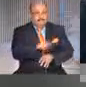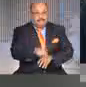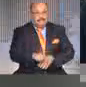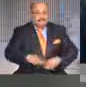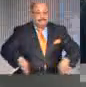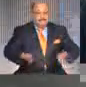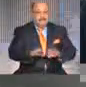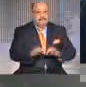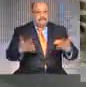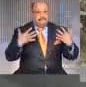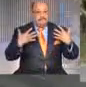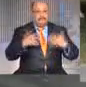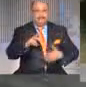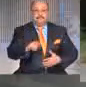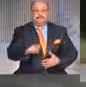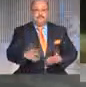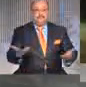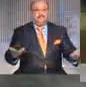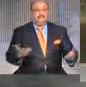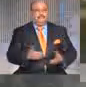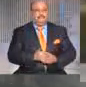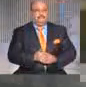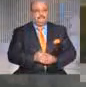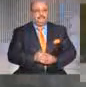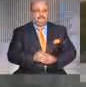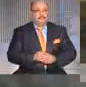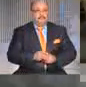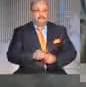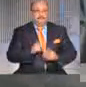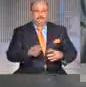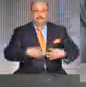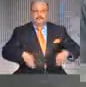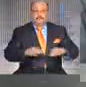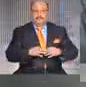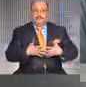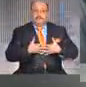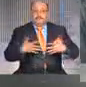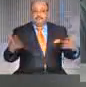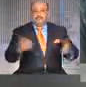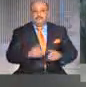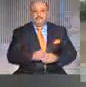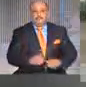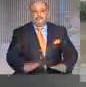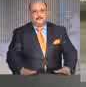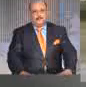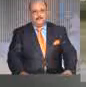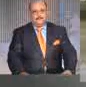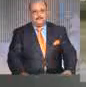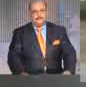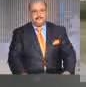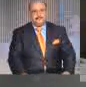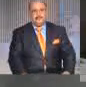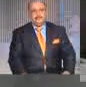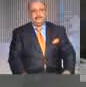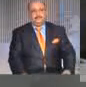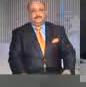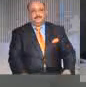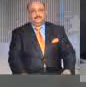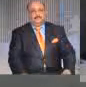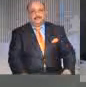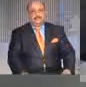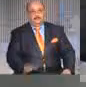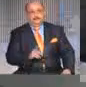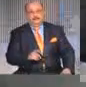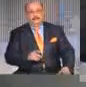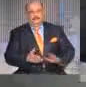صفاقس مزيانه. البادله بقدر ما تبرز مكامن التميز في صفاقس تدعو الى مزيد العنايه بالحديقه العموميه